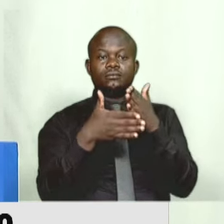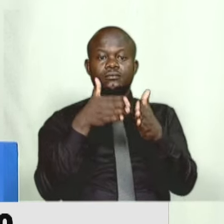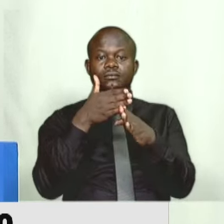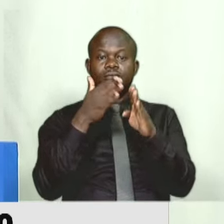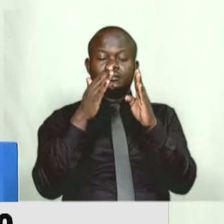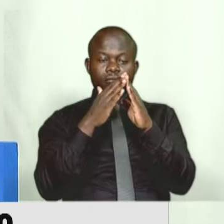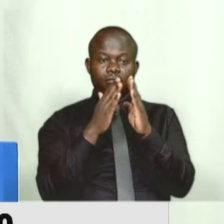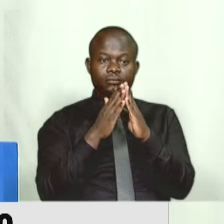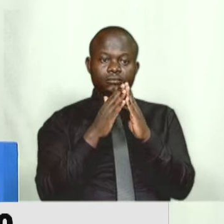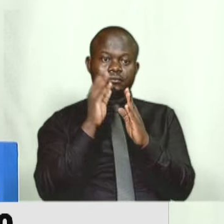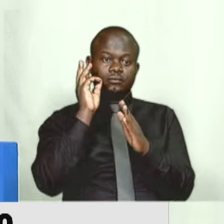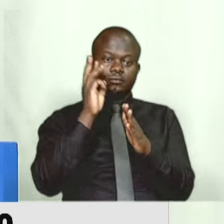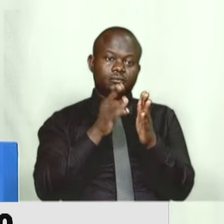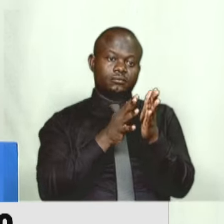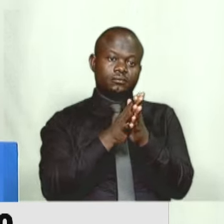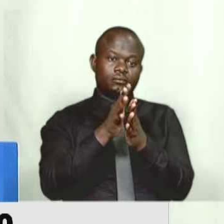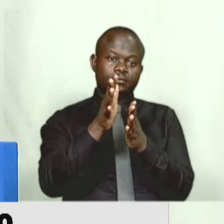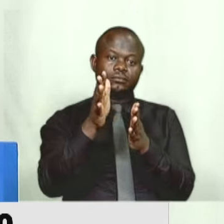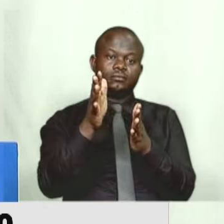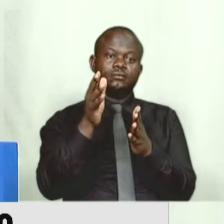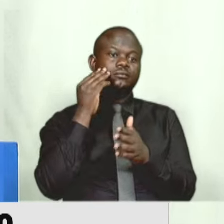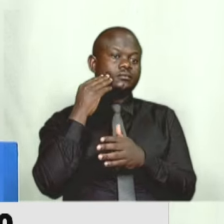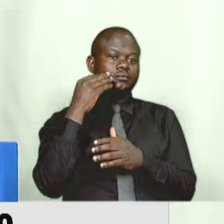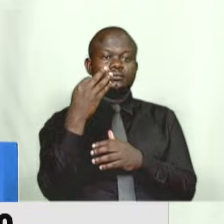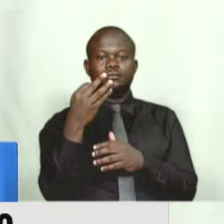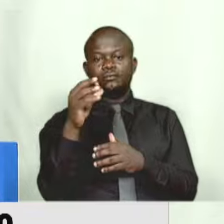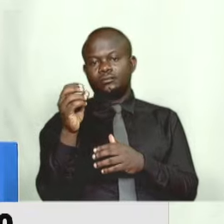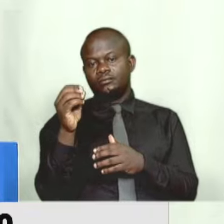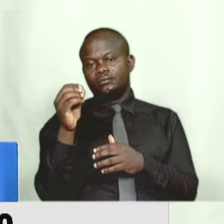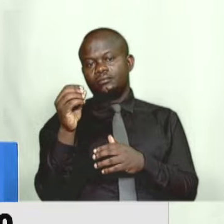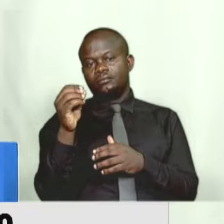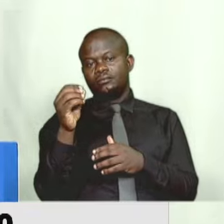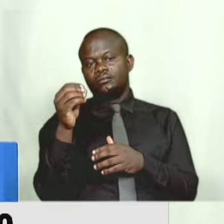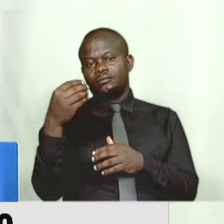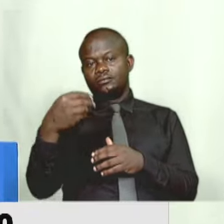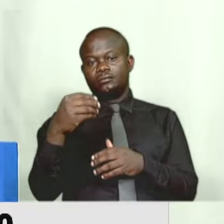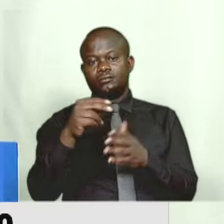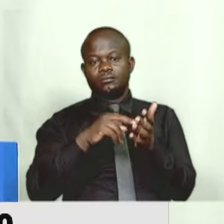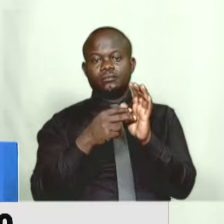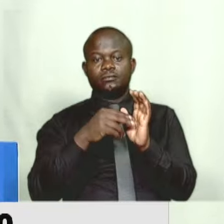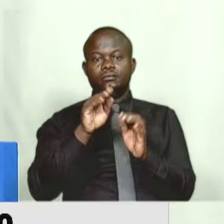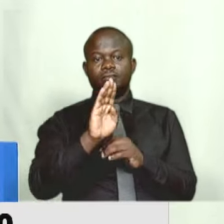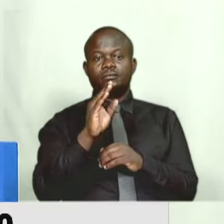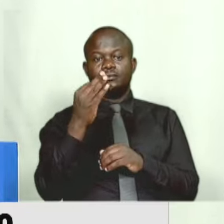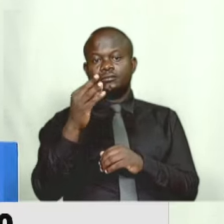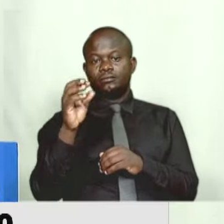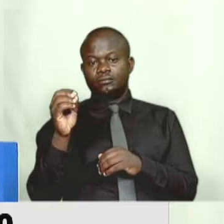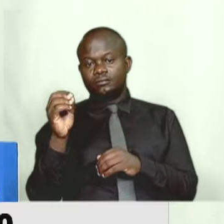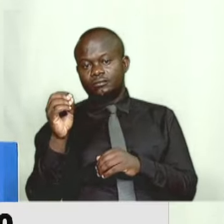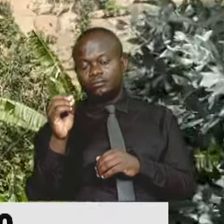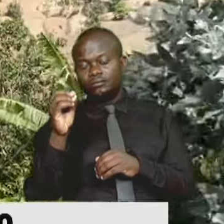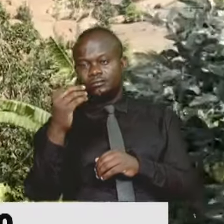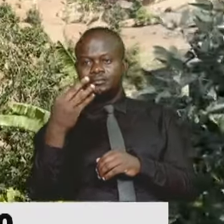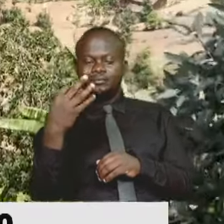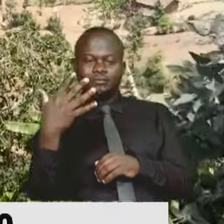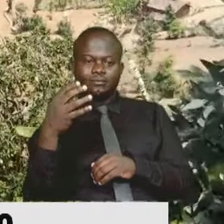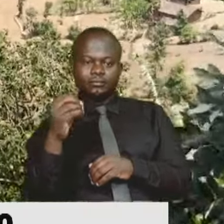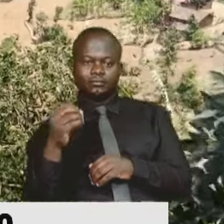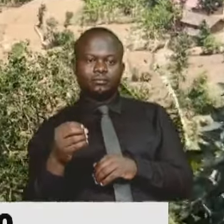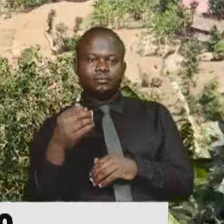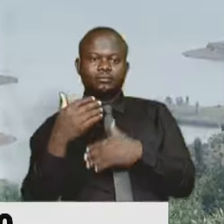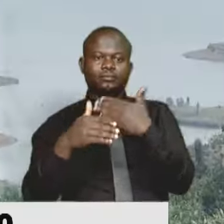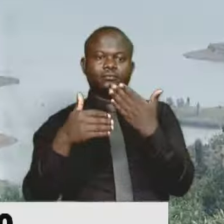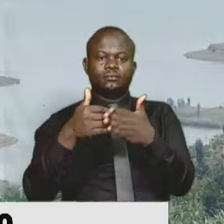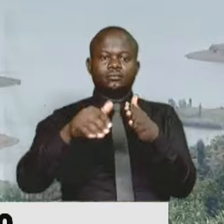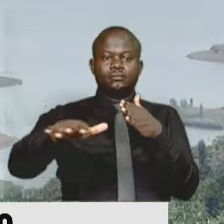umujyi uzatwara miliyoni 300 z'amadolari, nubwo ngo ni miliyari 350. Abaturiye inkengero